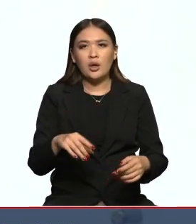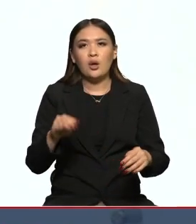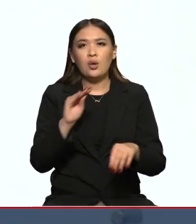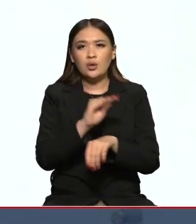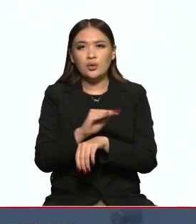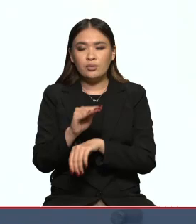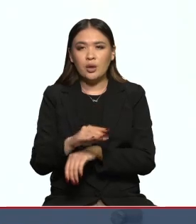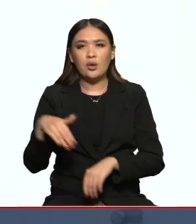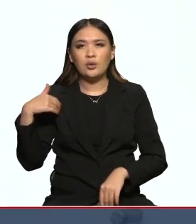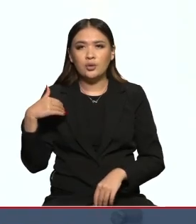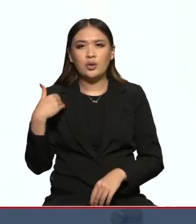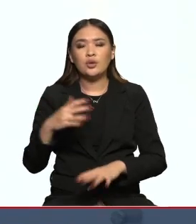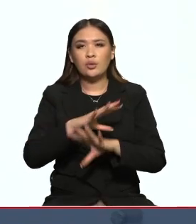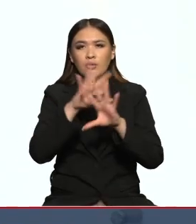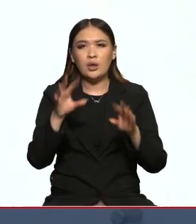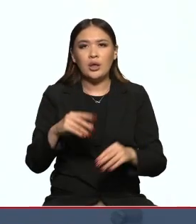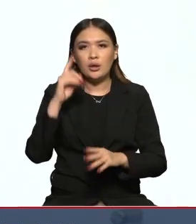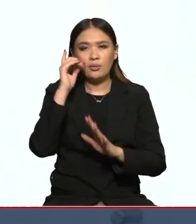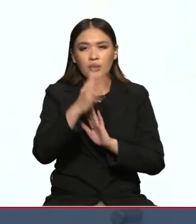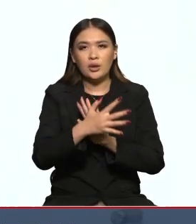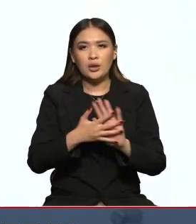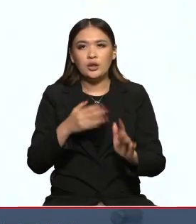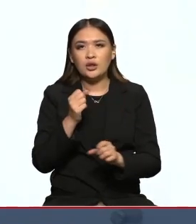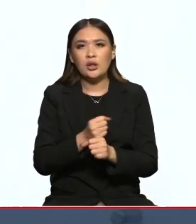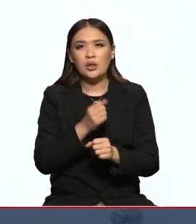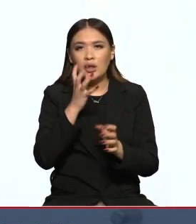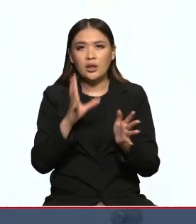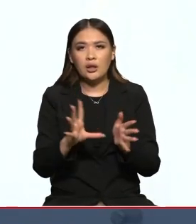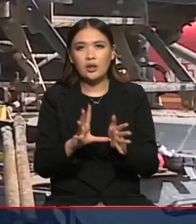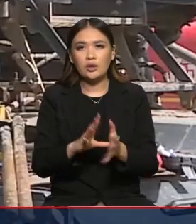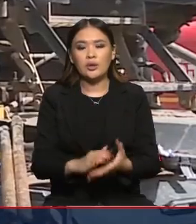Осылардың барлығын қолдану арқылы ескеріліп жасалынатын технология бұл.